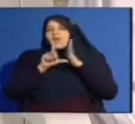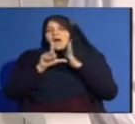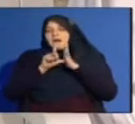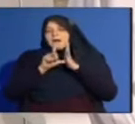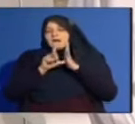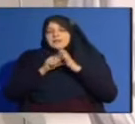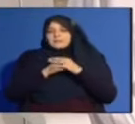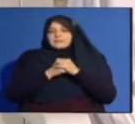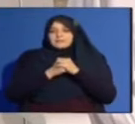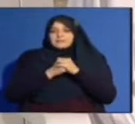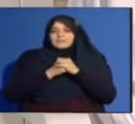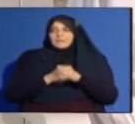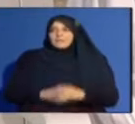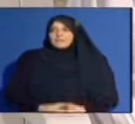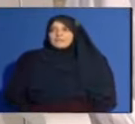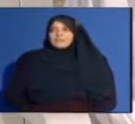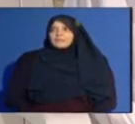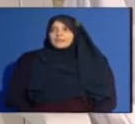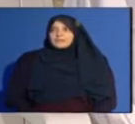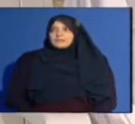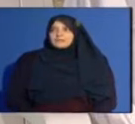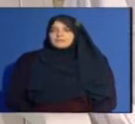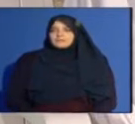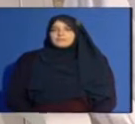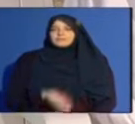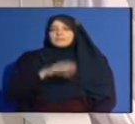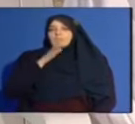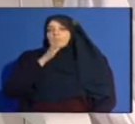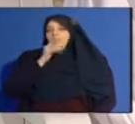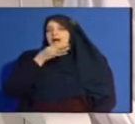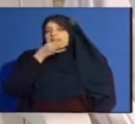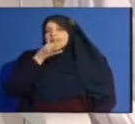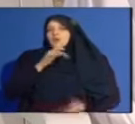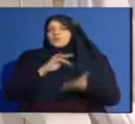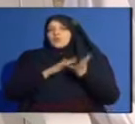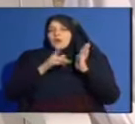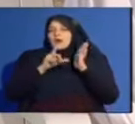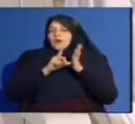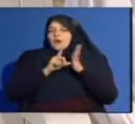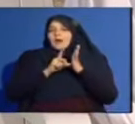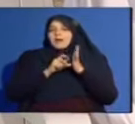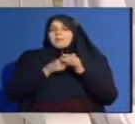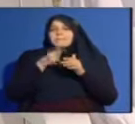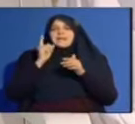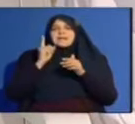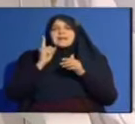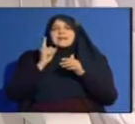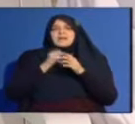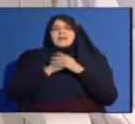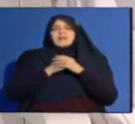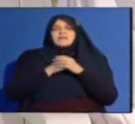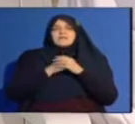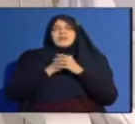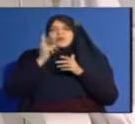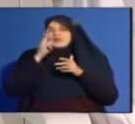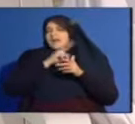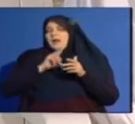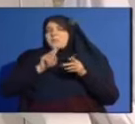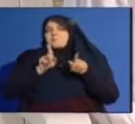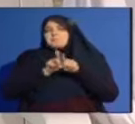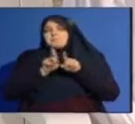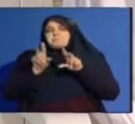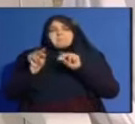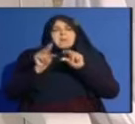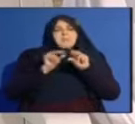ما يشبهها. نعم. الوقت لا يسمح باش نذكر، يعني معظم المواد القانونية الصادرة من هذه البلدان تقريبا